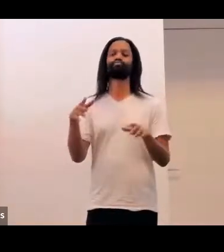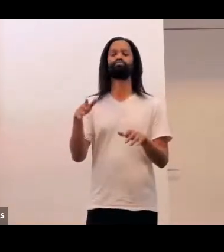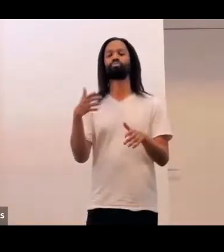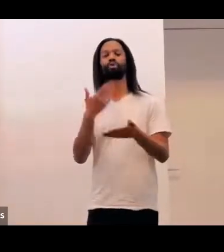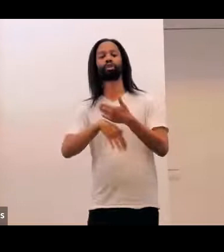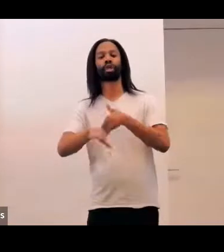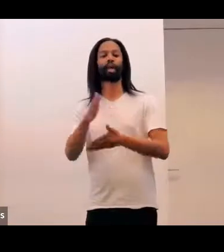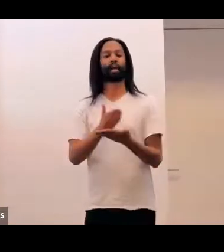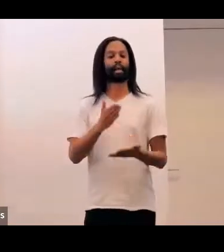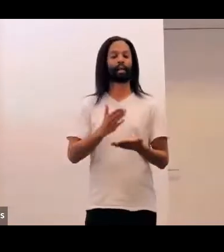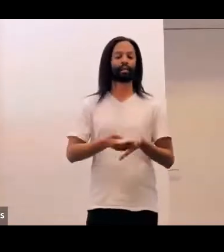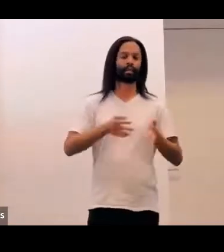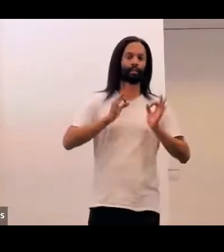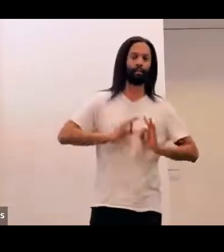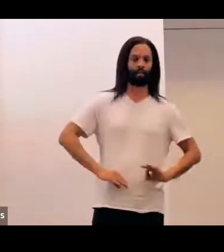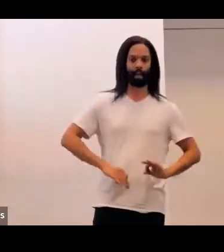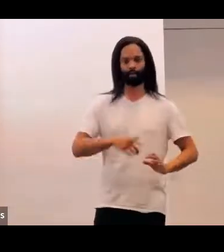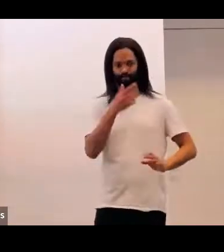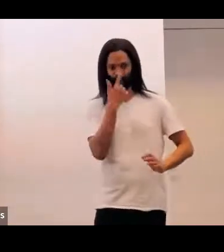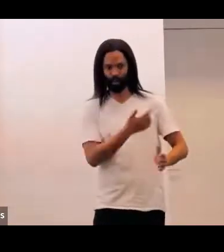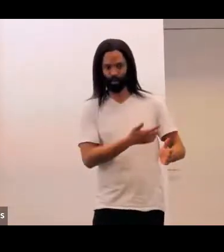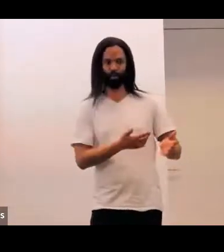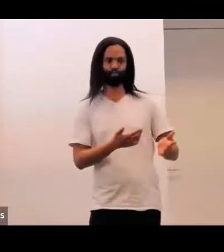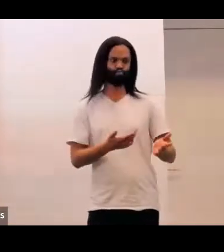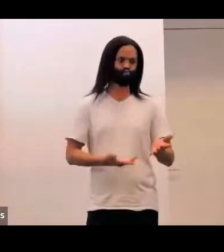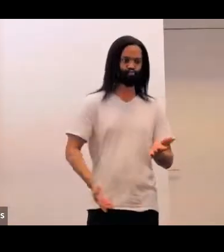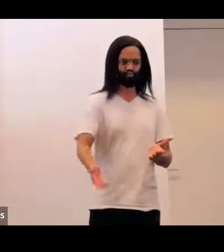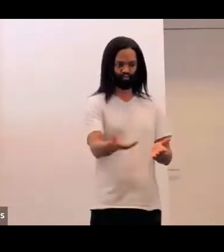classes primaires à la pratique de l'activité physique